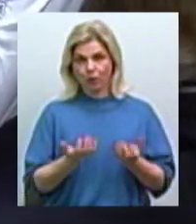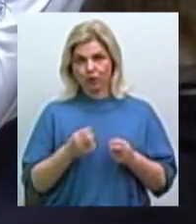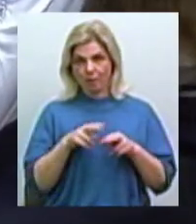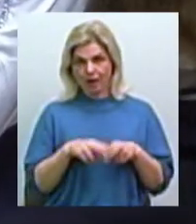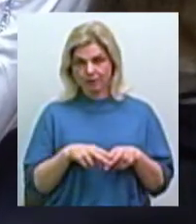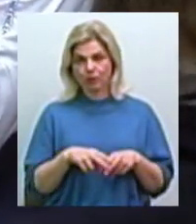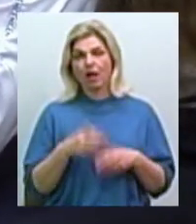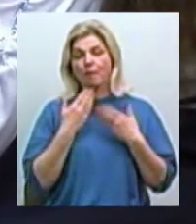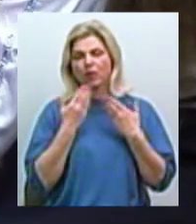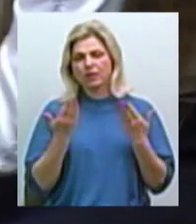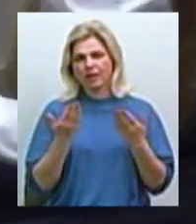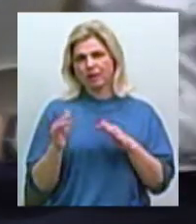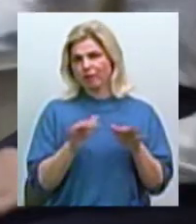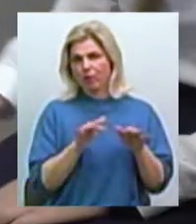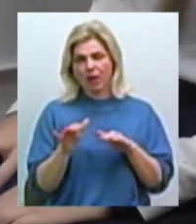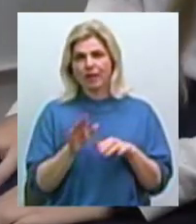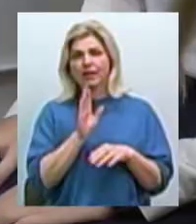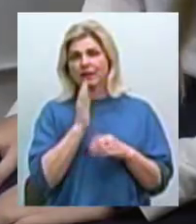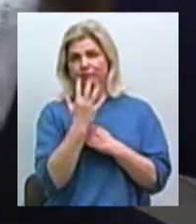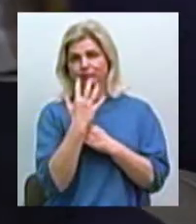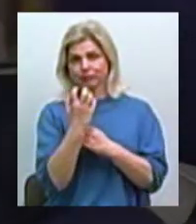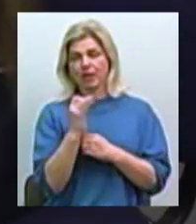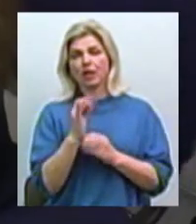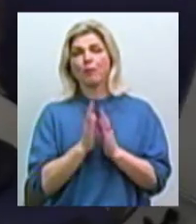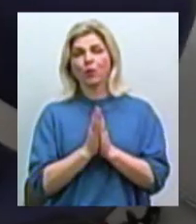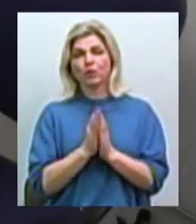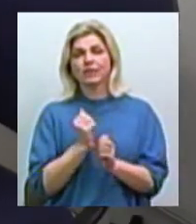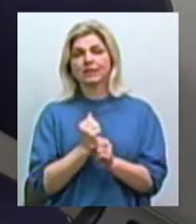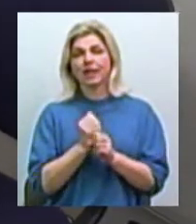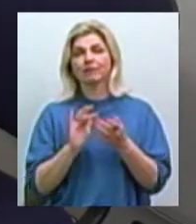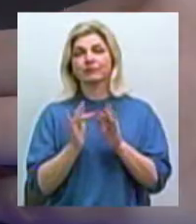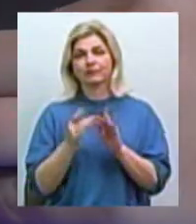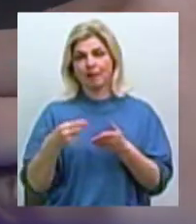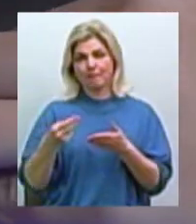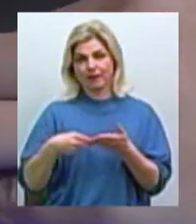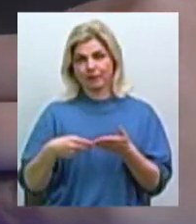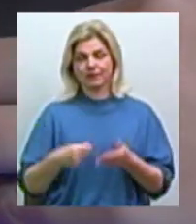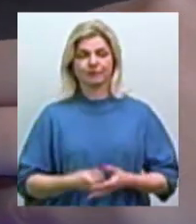Зараз останні формальності. Дівчину фотографують і просять поставити електронний підпис.